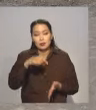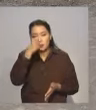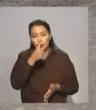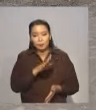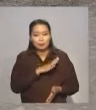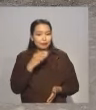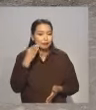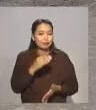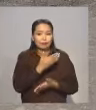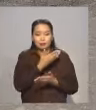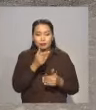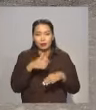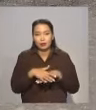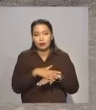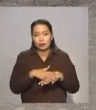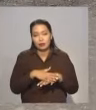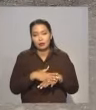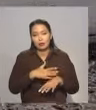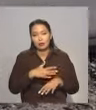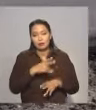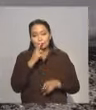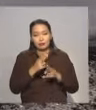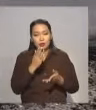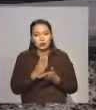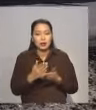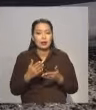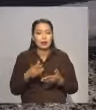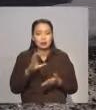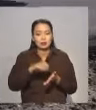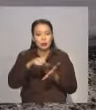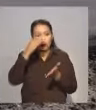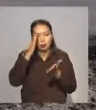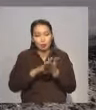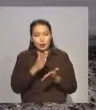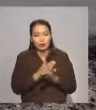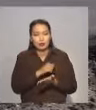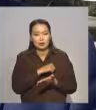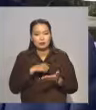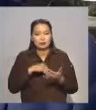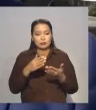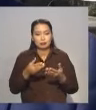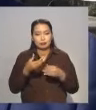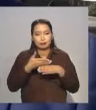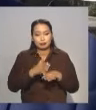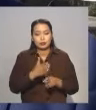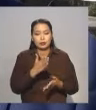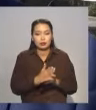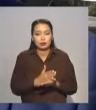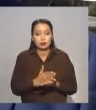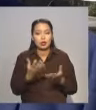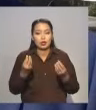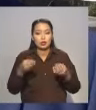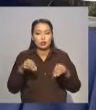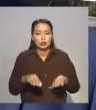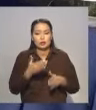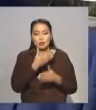Алайда сапасы ауыл халқының көңілінен шықпай отыр. Кедір бұдыр, кей жері қопарылып жатыр. Қазір әлі жол қабылданған жоқ.